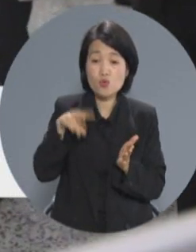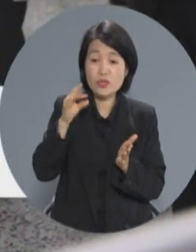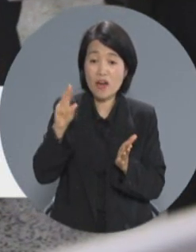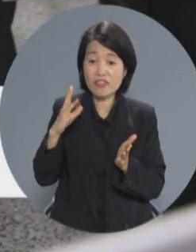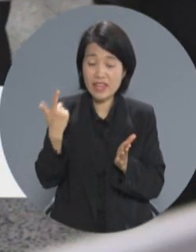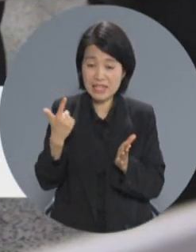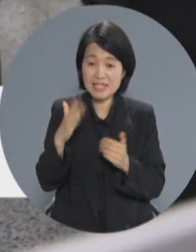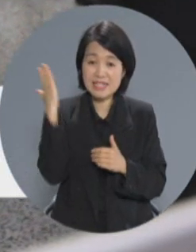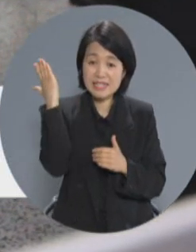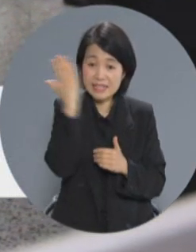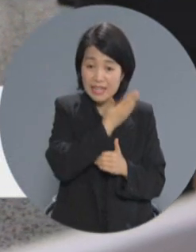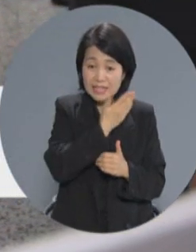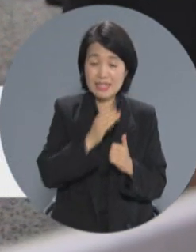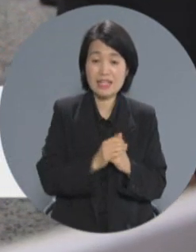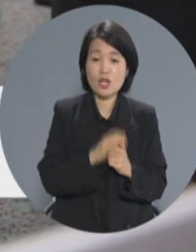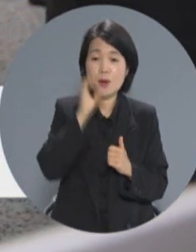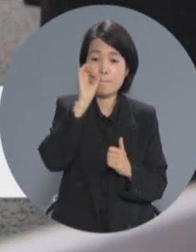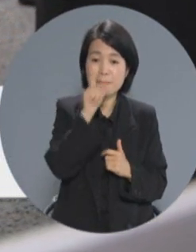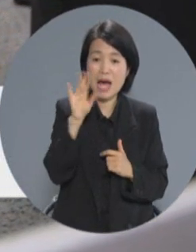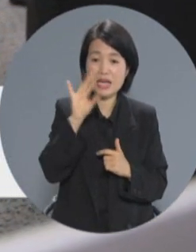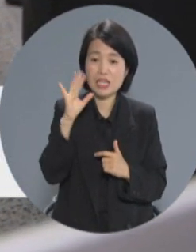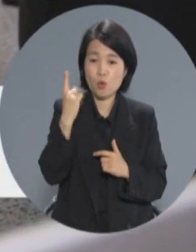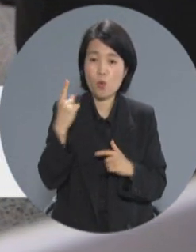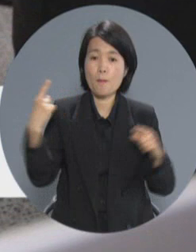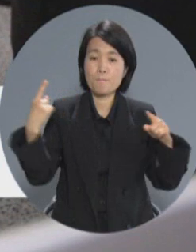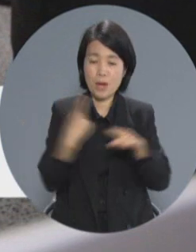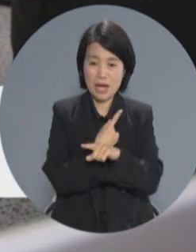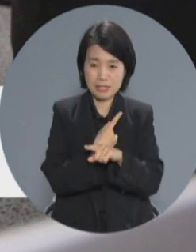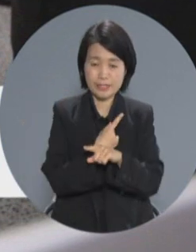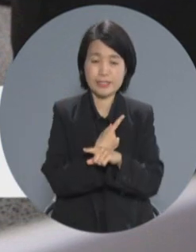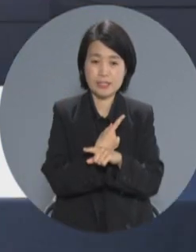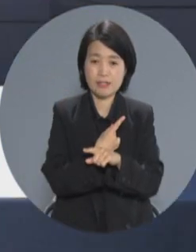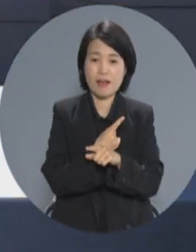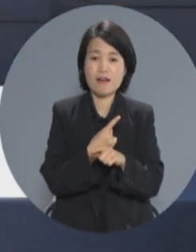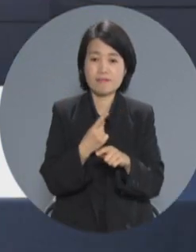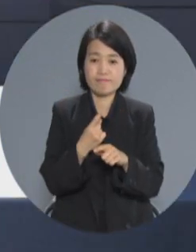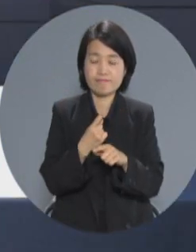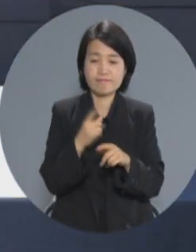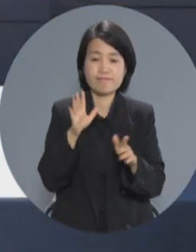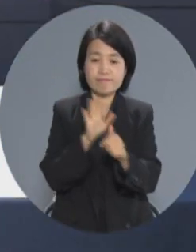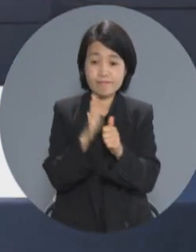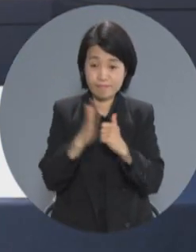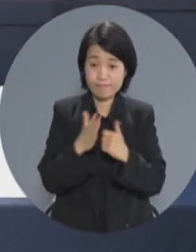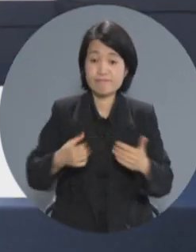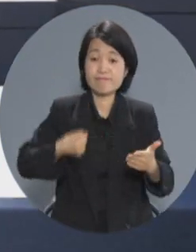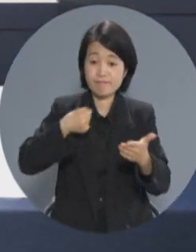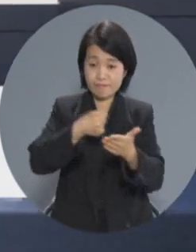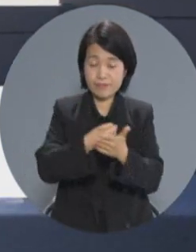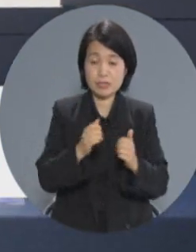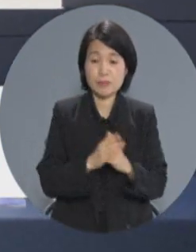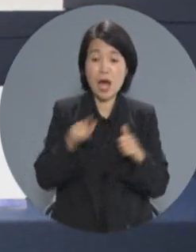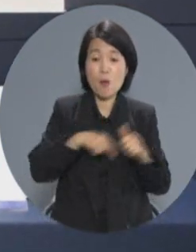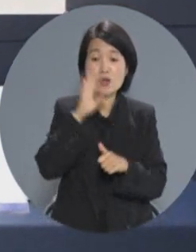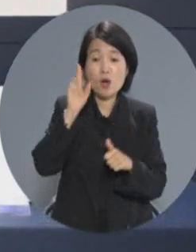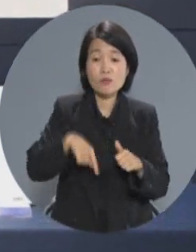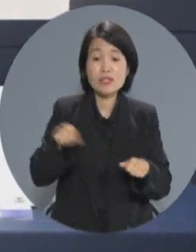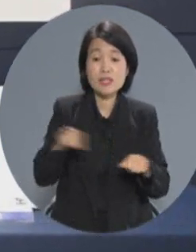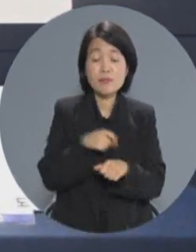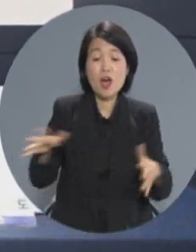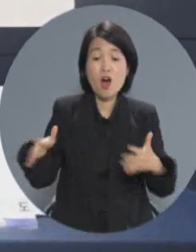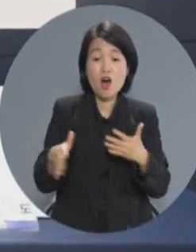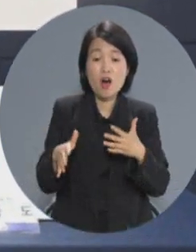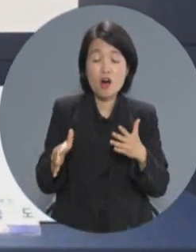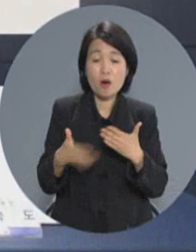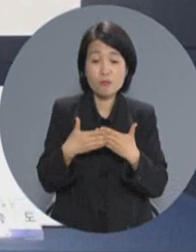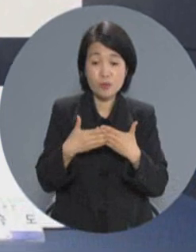저탄소 청정연료인 바이오매스로 바꾸는 데 적극 협력하기로 했습니다. 환경부는 특히 이번 업무 협약을